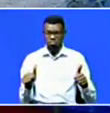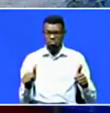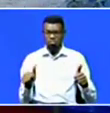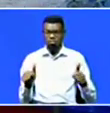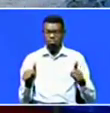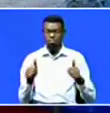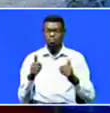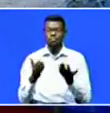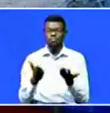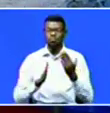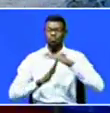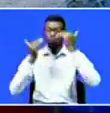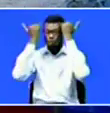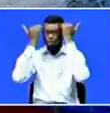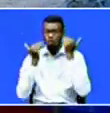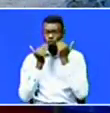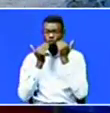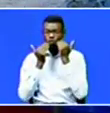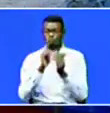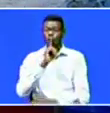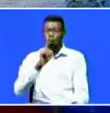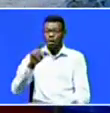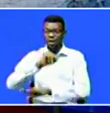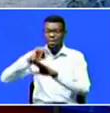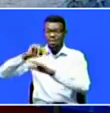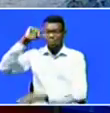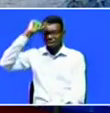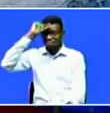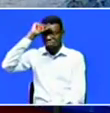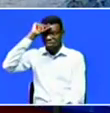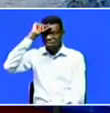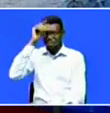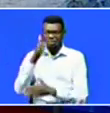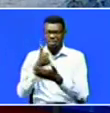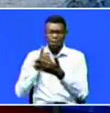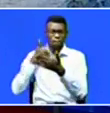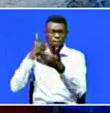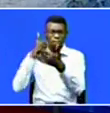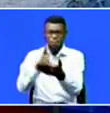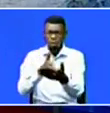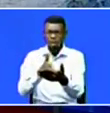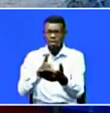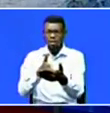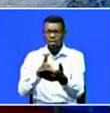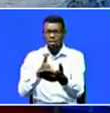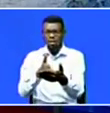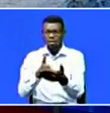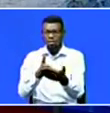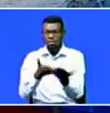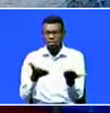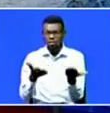Mahakama ya juu imeagiza upya serikali kuu kutomzuia wala kuweka vizuizi vyovyote